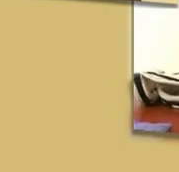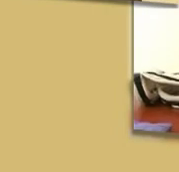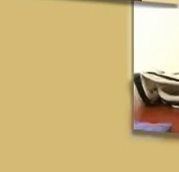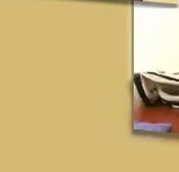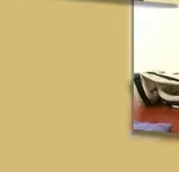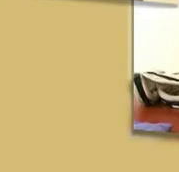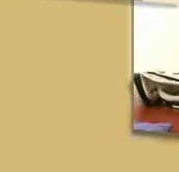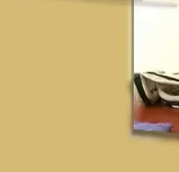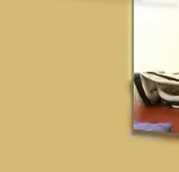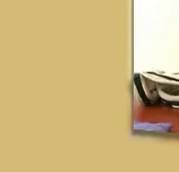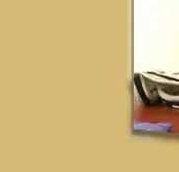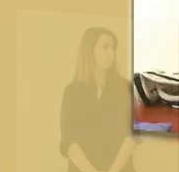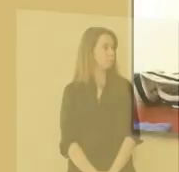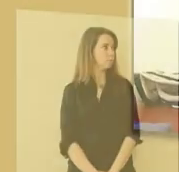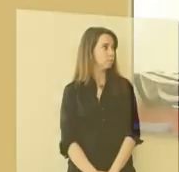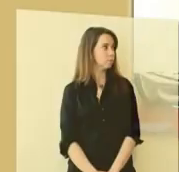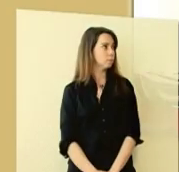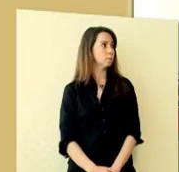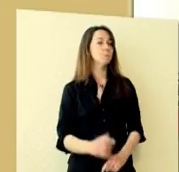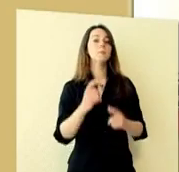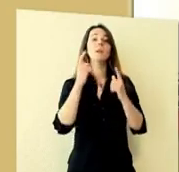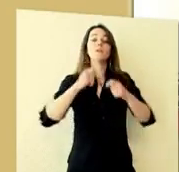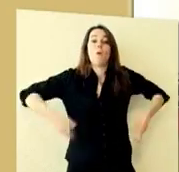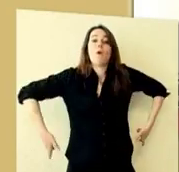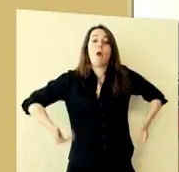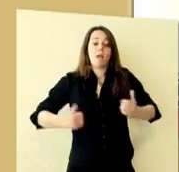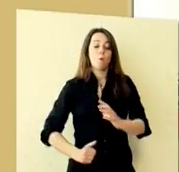Pour défaire, on met la main sur le bébé